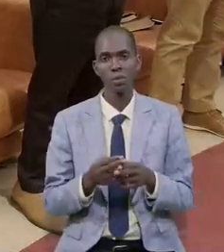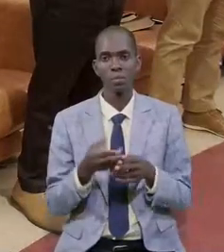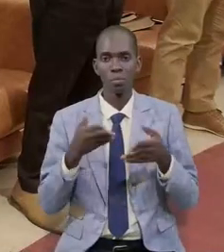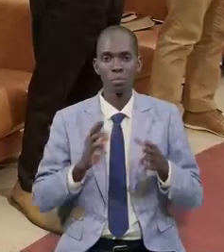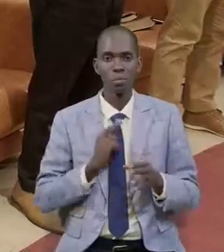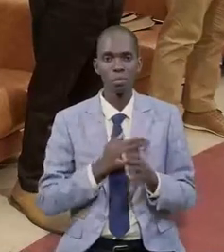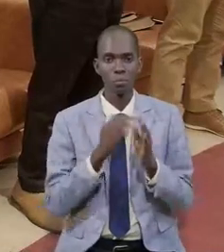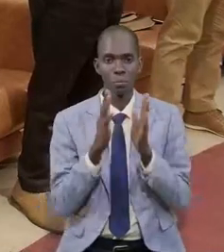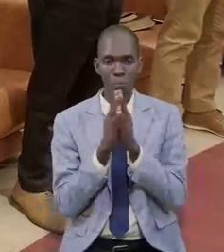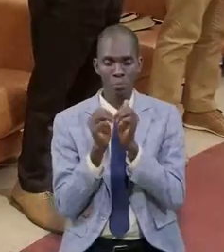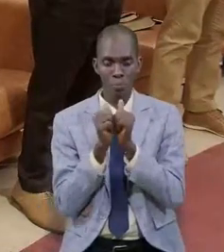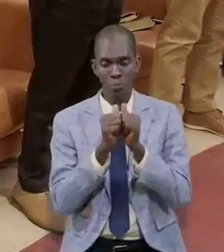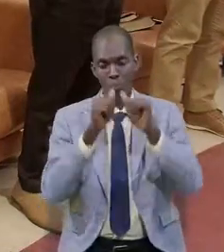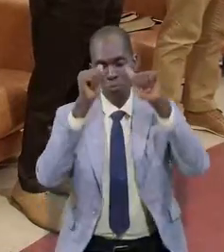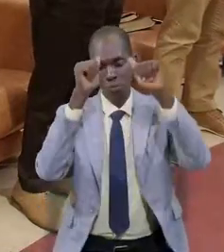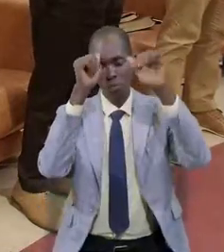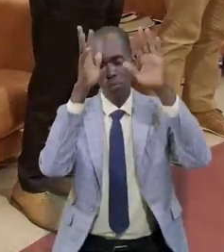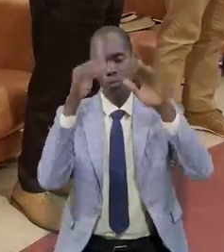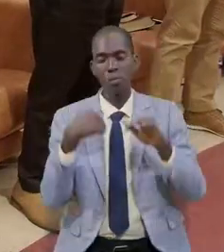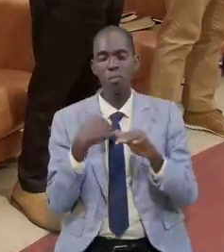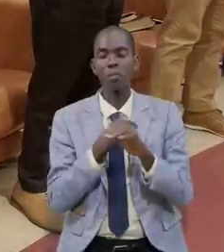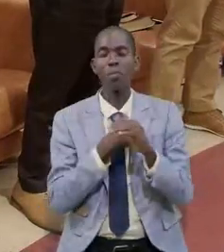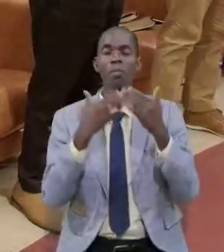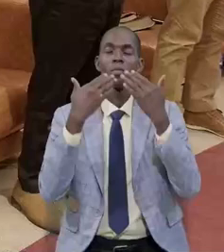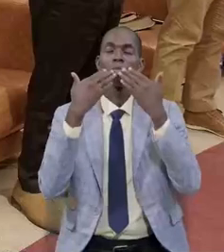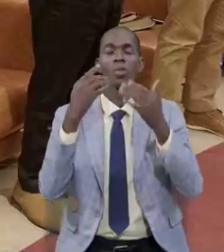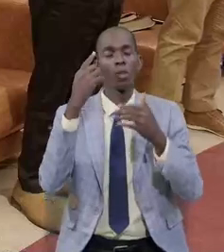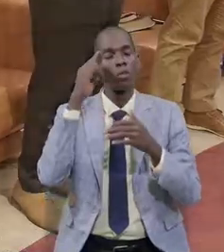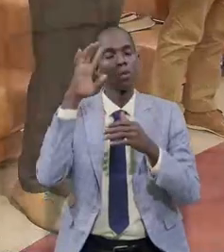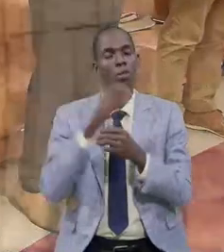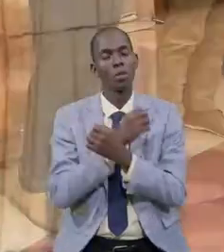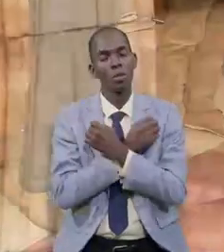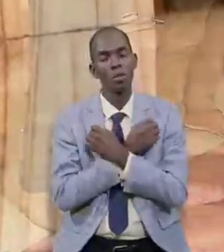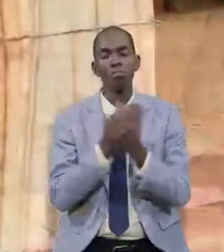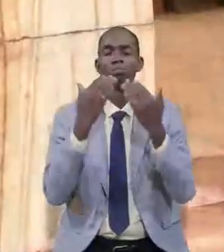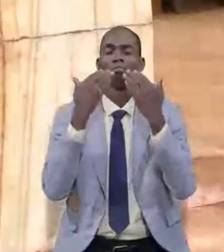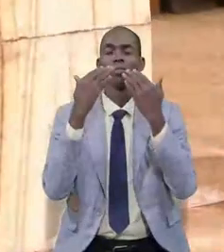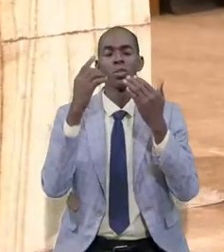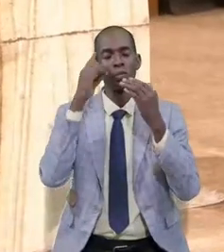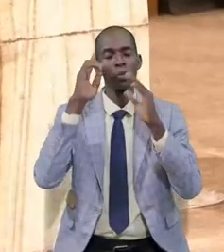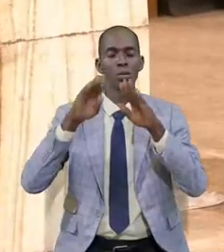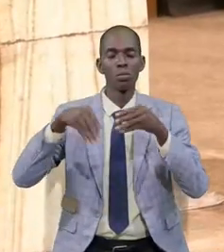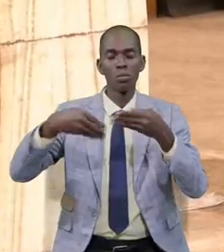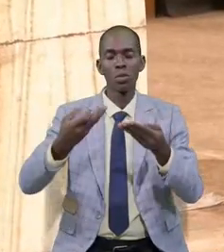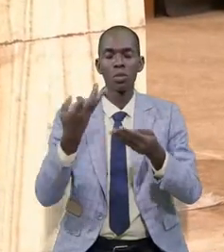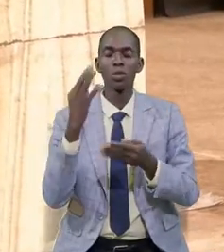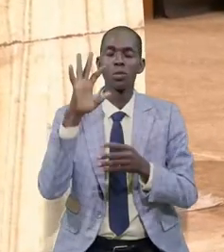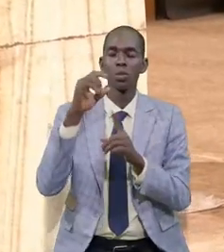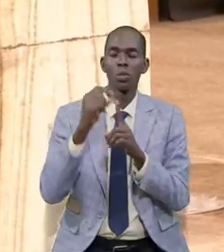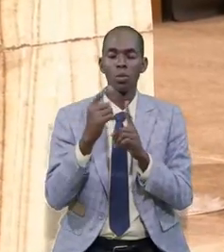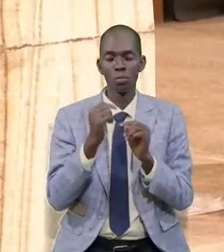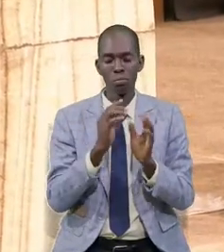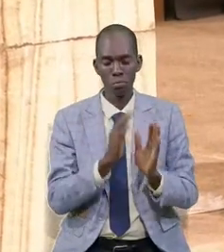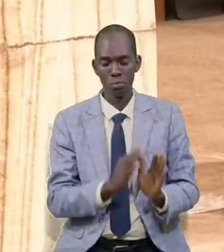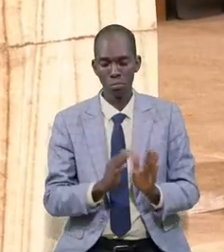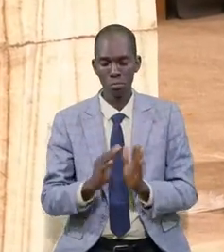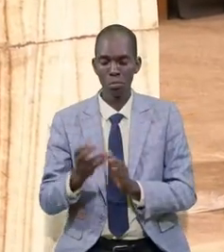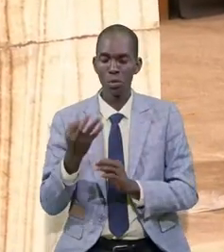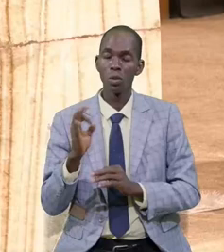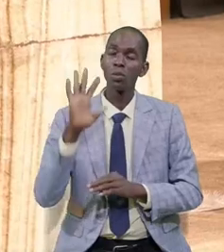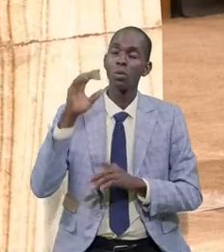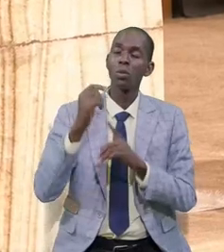Prions ensemble. Père, nous te remercions pour ton amour. Merci pour la provision de ta parole, la préparation de